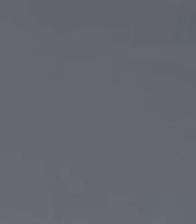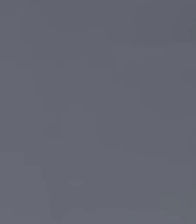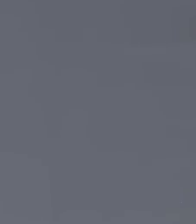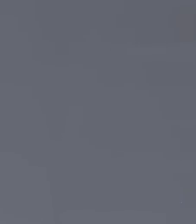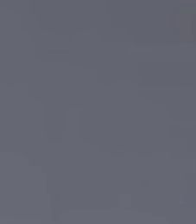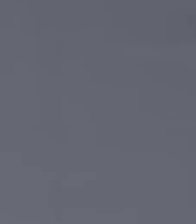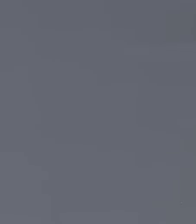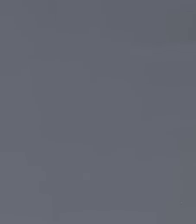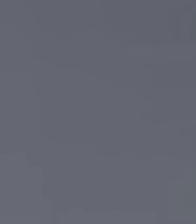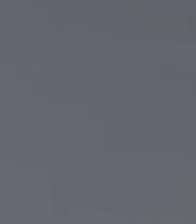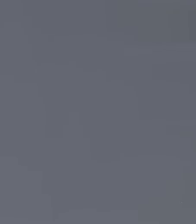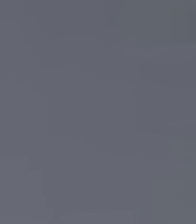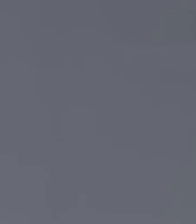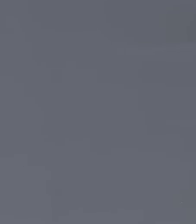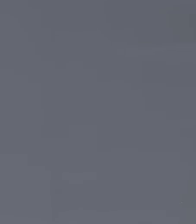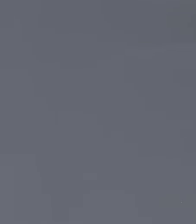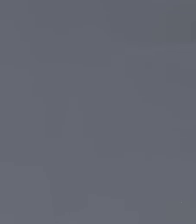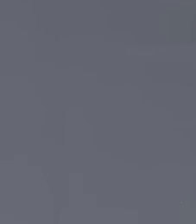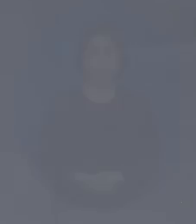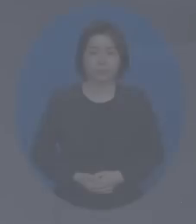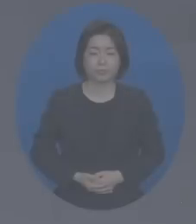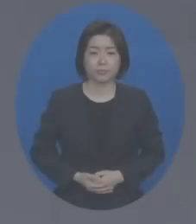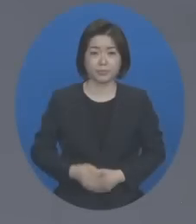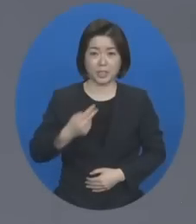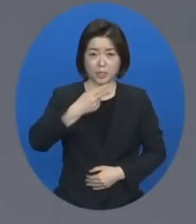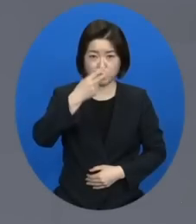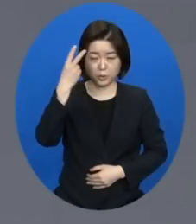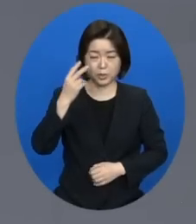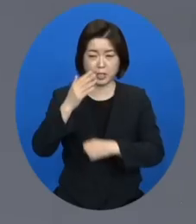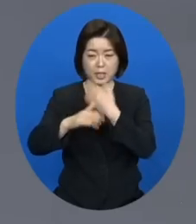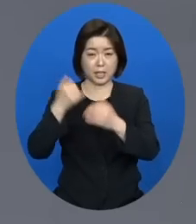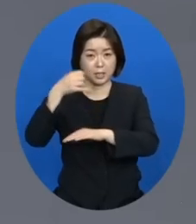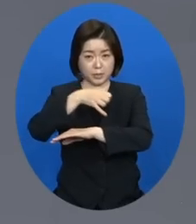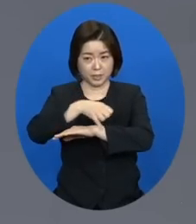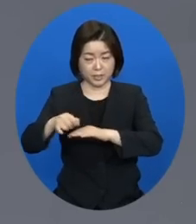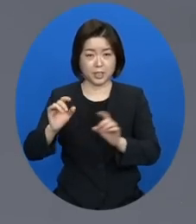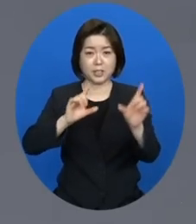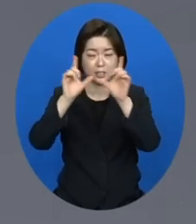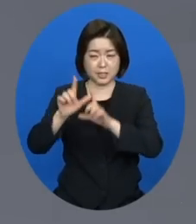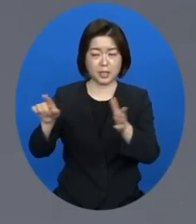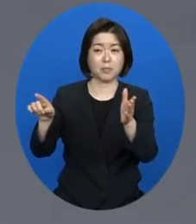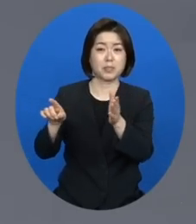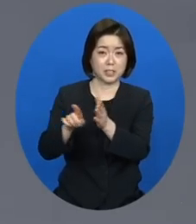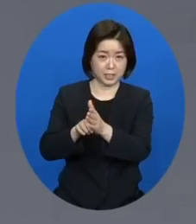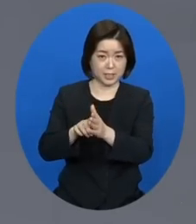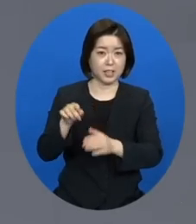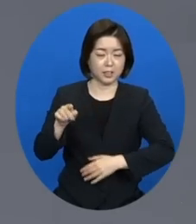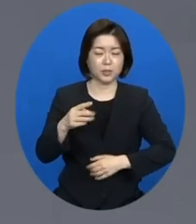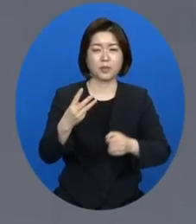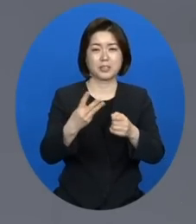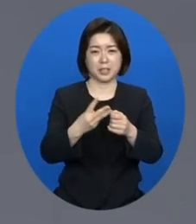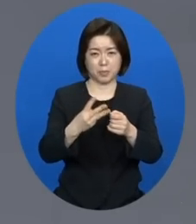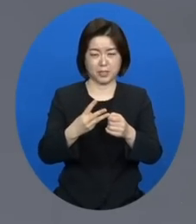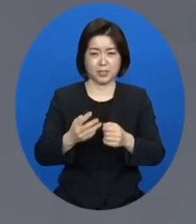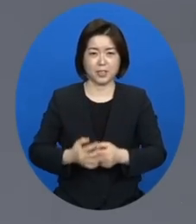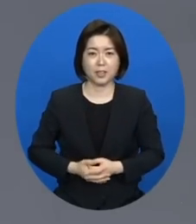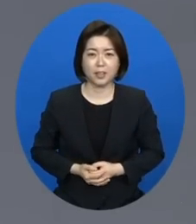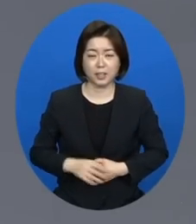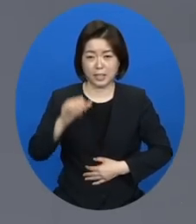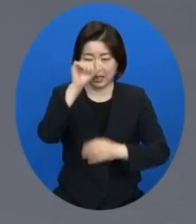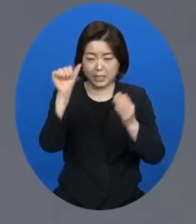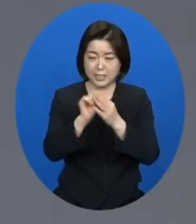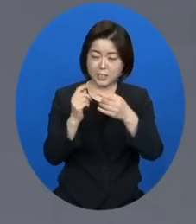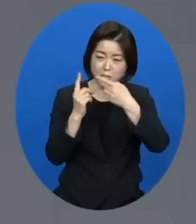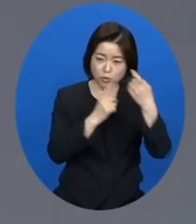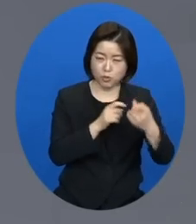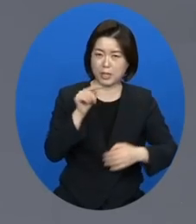하나님의 말씀입니다. 요셉, 하나님이 디자인하신 삶을 신뢰하기 세 번째입니다. 인생의 유혹들